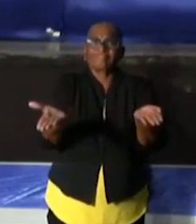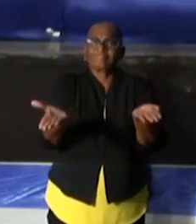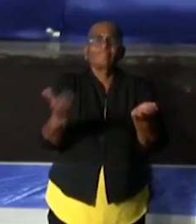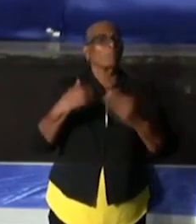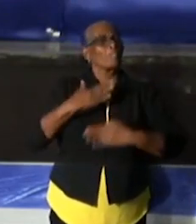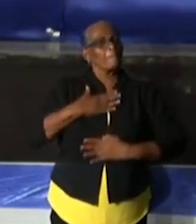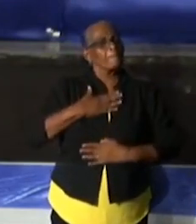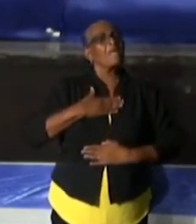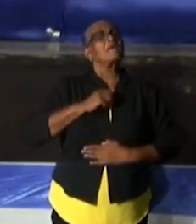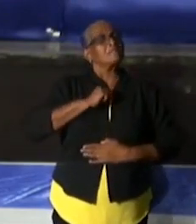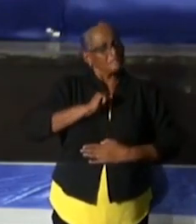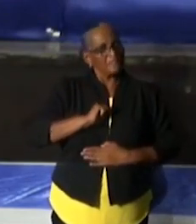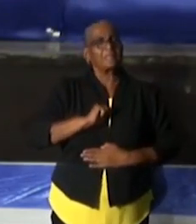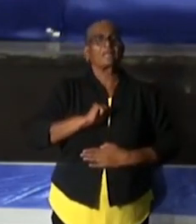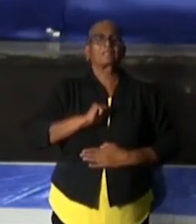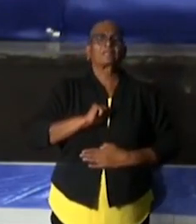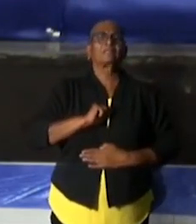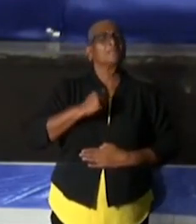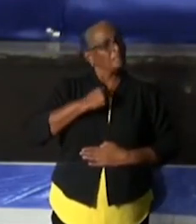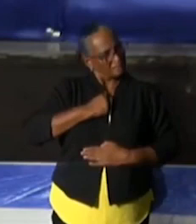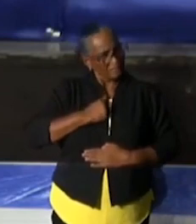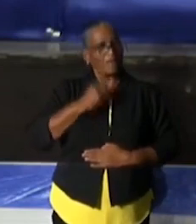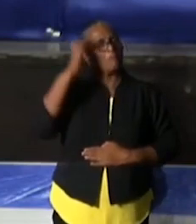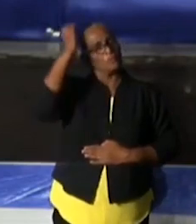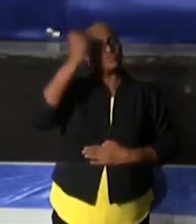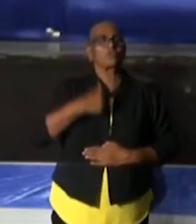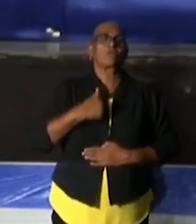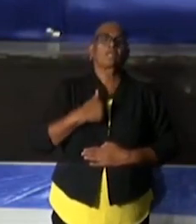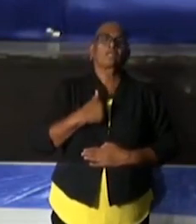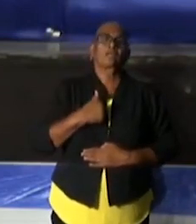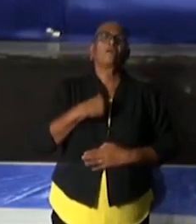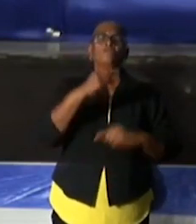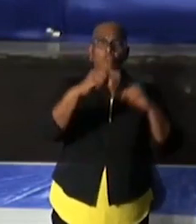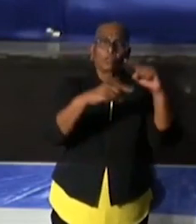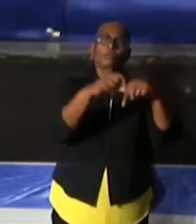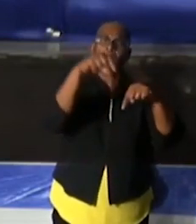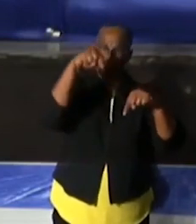ik, ongerust. Ben ik terecht ongerust over de ontwikkelingen op dit